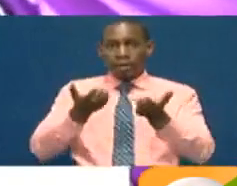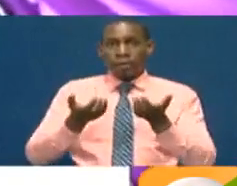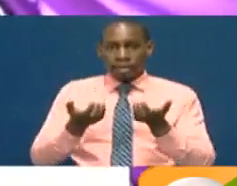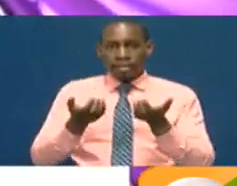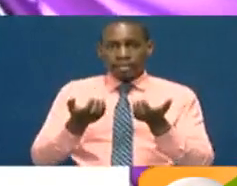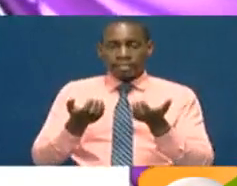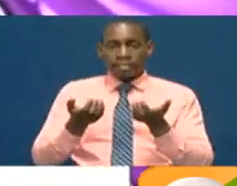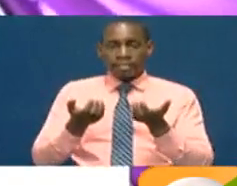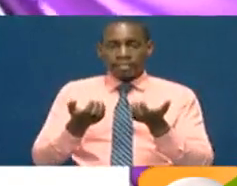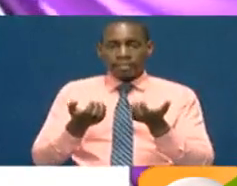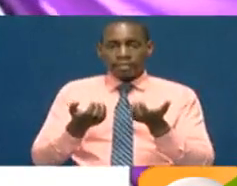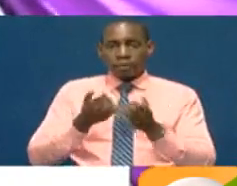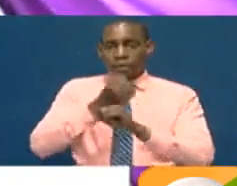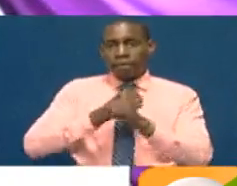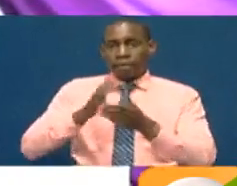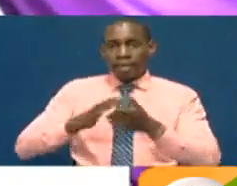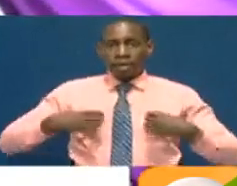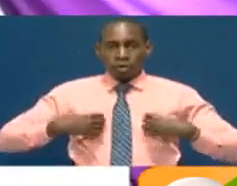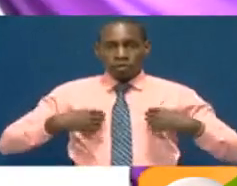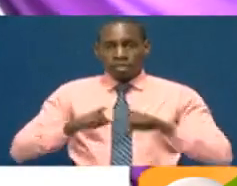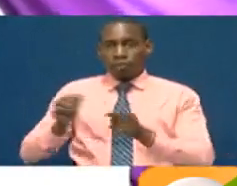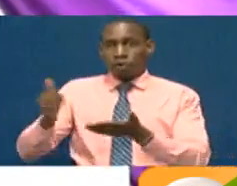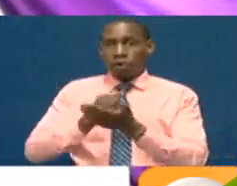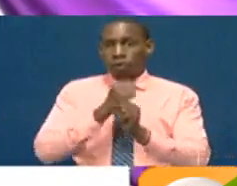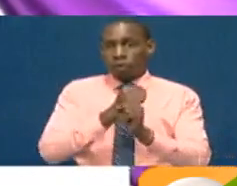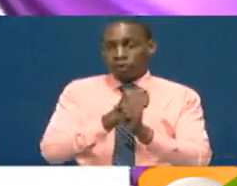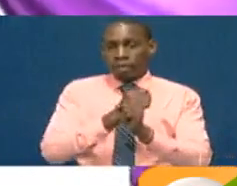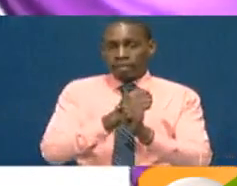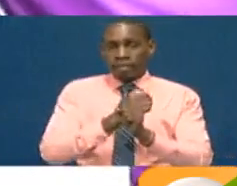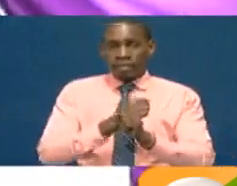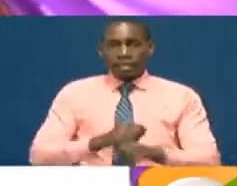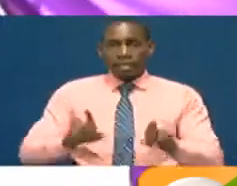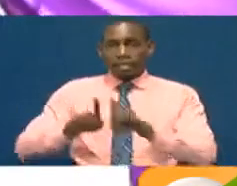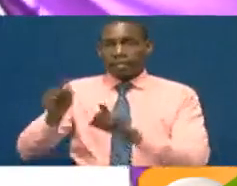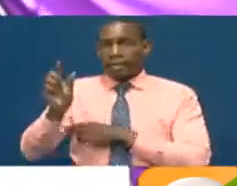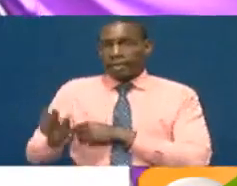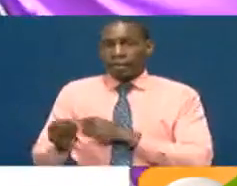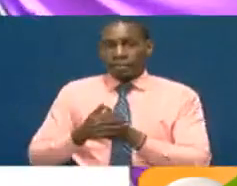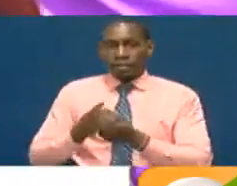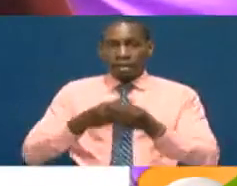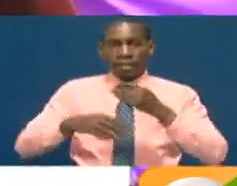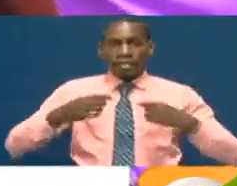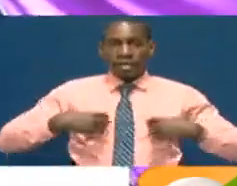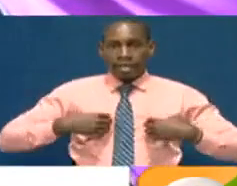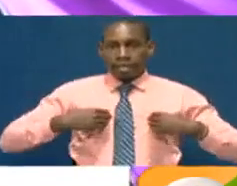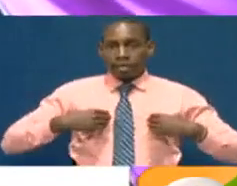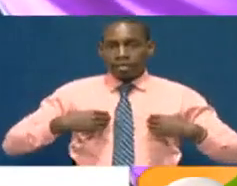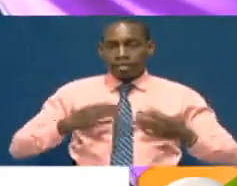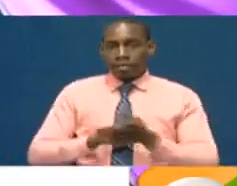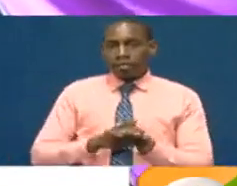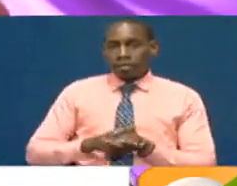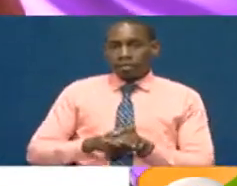ajira kwa shine la kutengeneza nguo, wapate ajira. Yule mwenye amekuwa anauza nguo kutoka Ulaya,